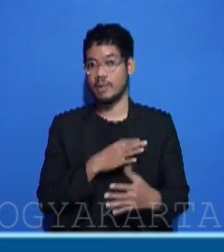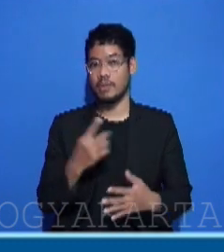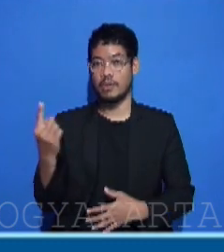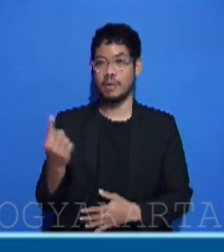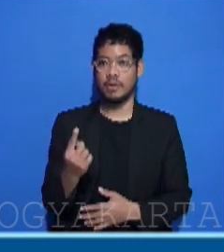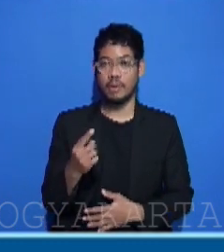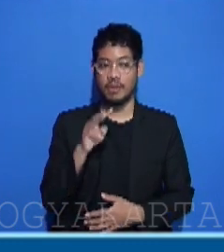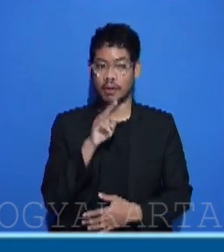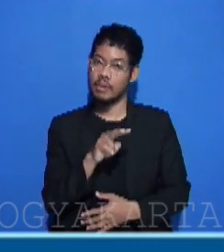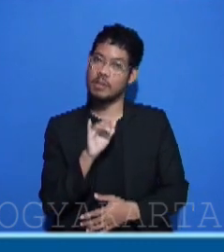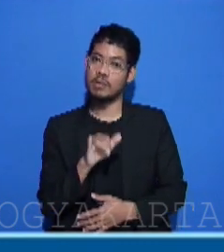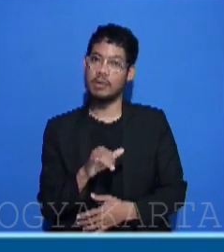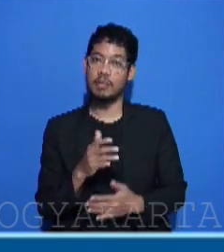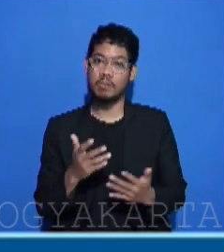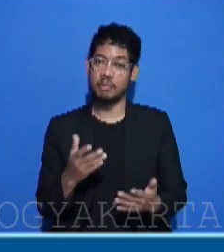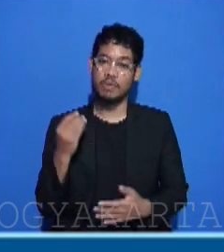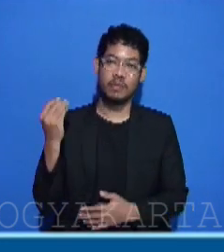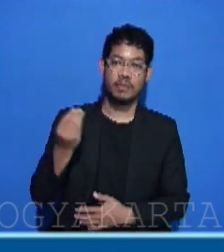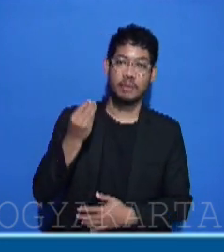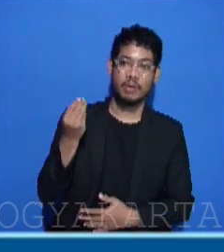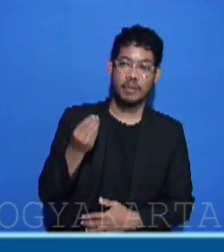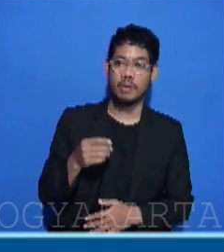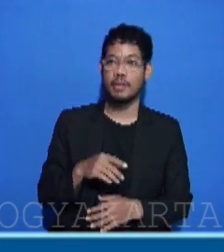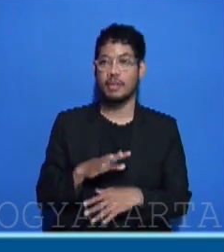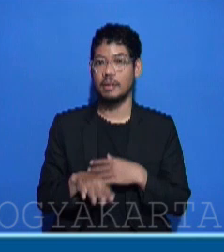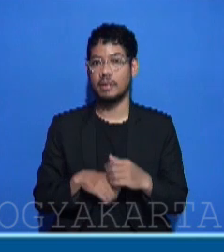pinten? Wisata menika mulai taun